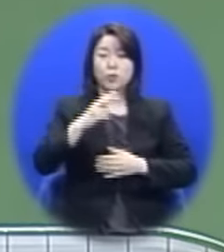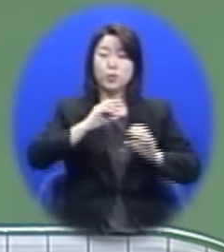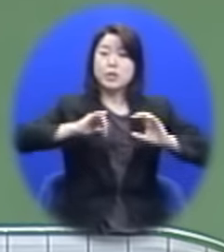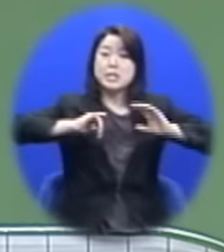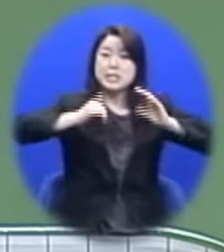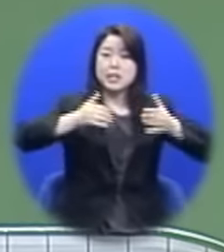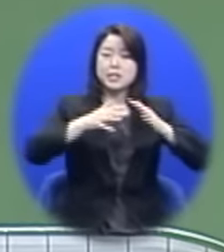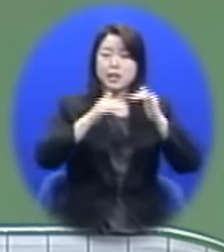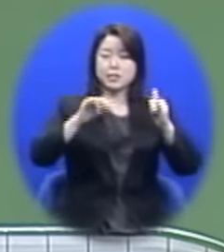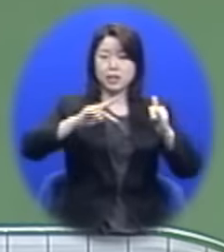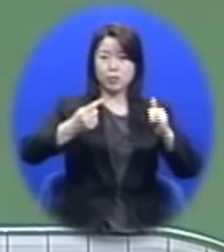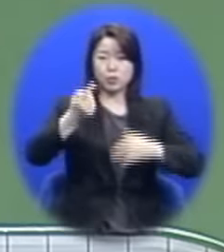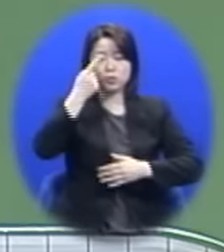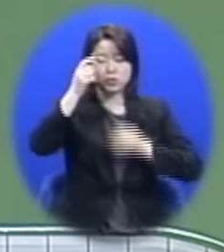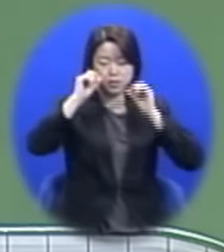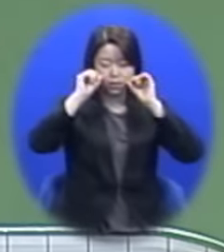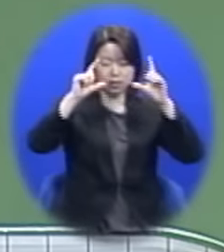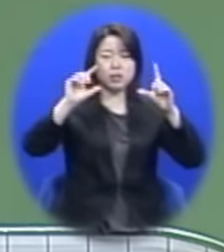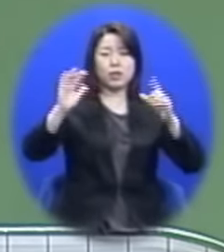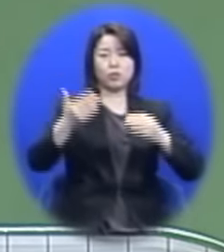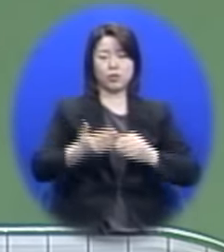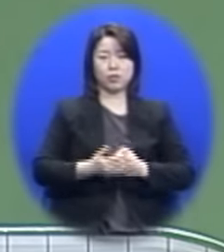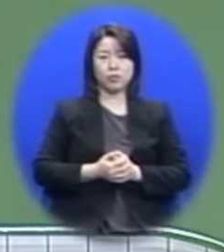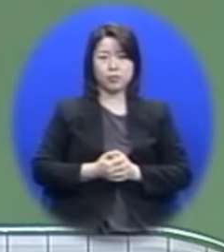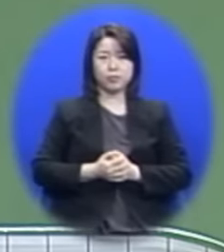사람들도 눈이 뜨이게 됩니다.